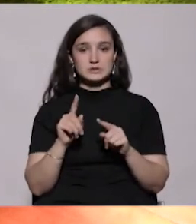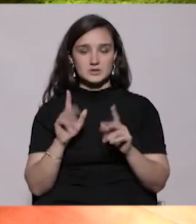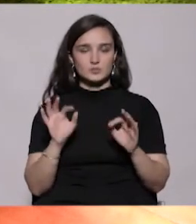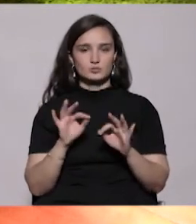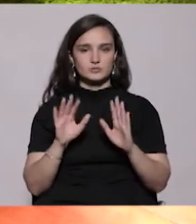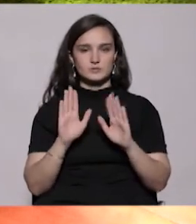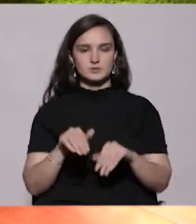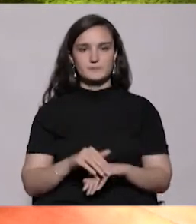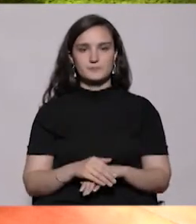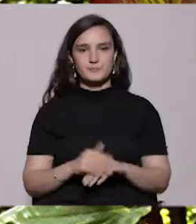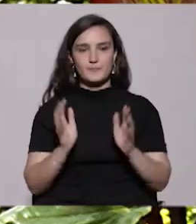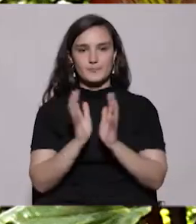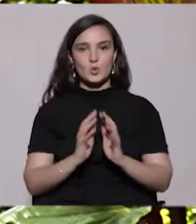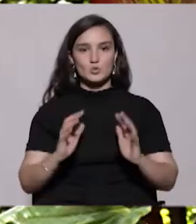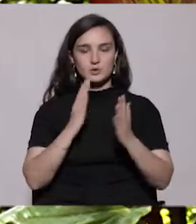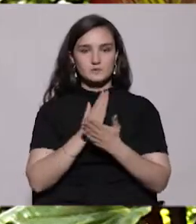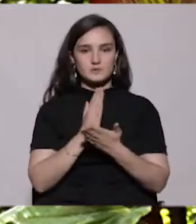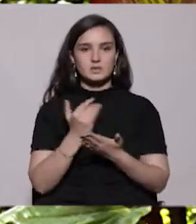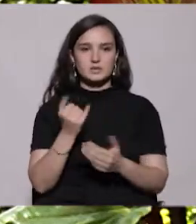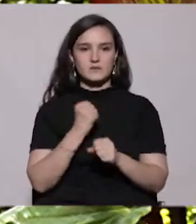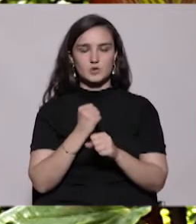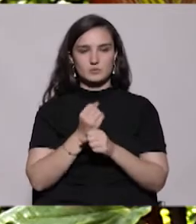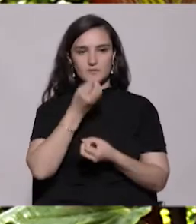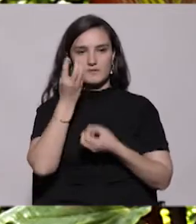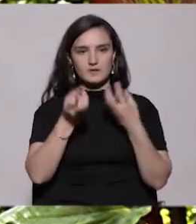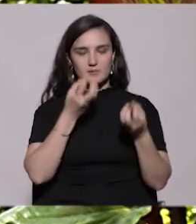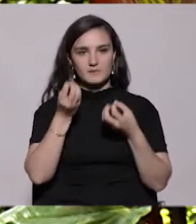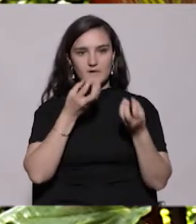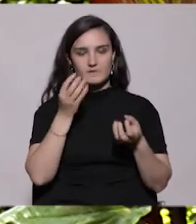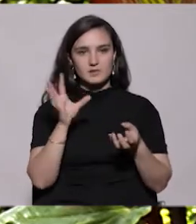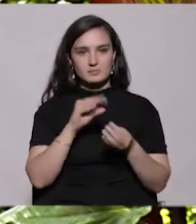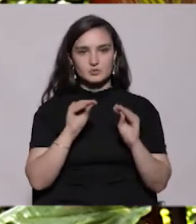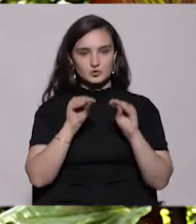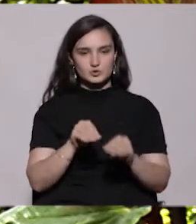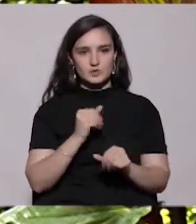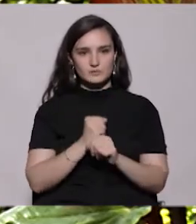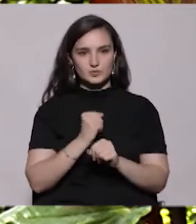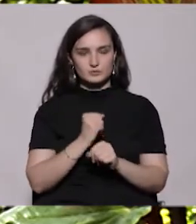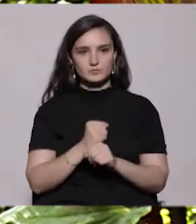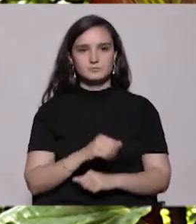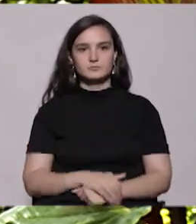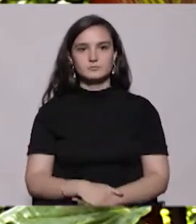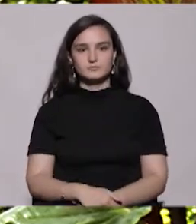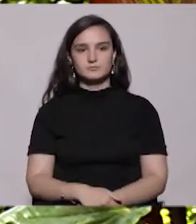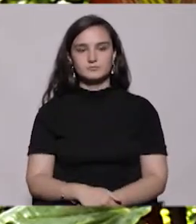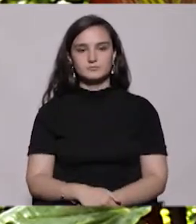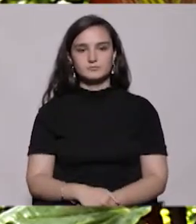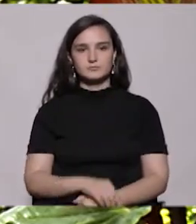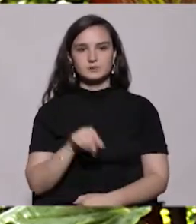აუშავს. ქოთანი გვაქვს, ეხლა გავაკეთოთ ყვავილები. ყვავილები ჩავდოთ. ეს რა